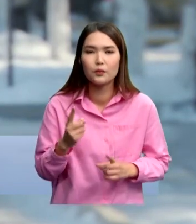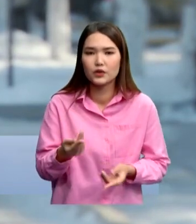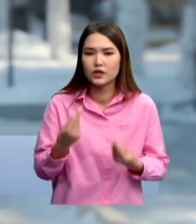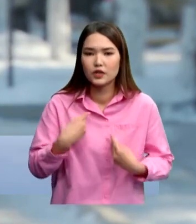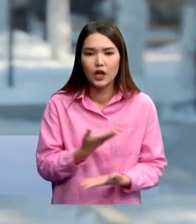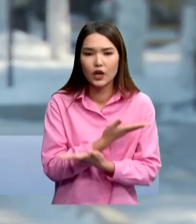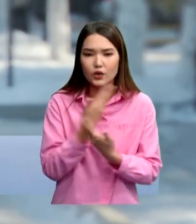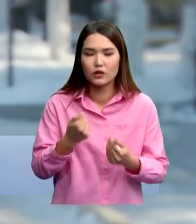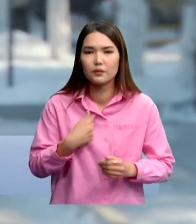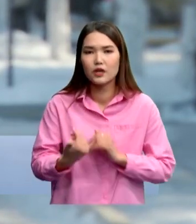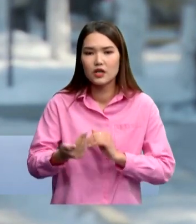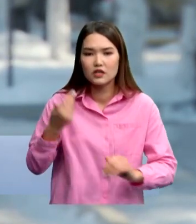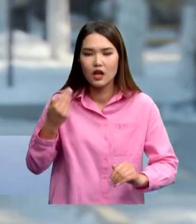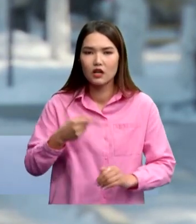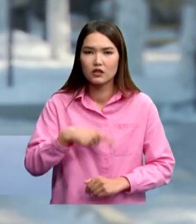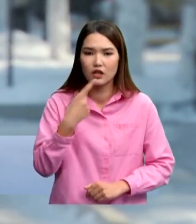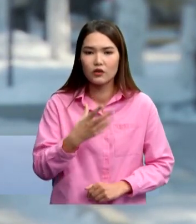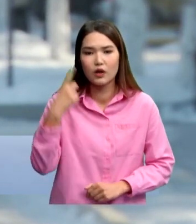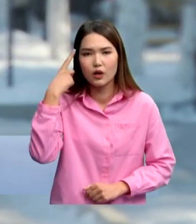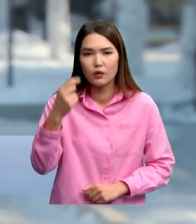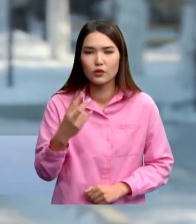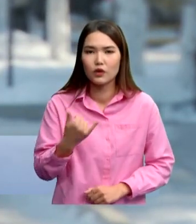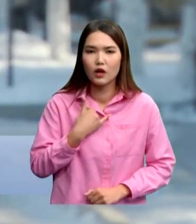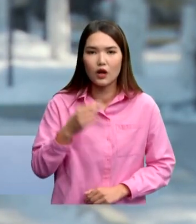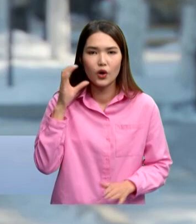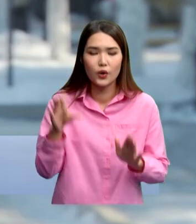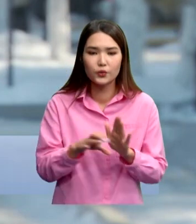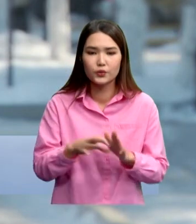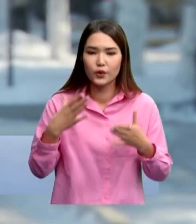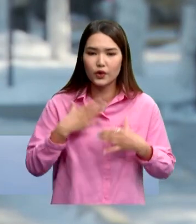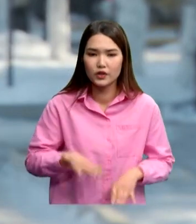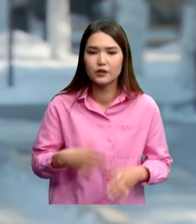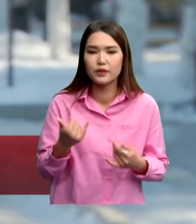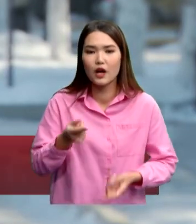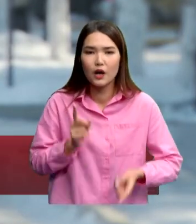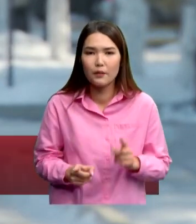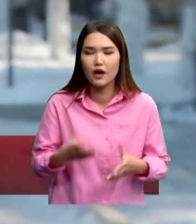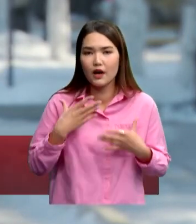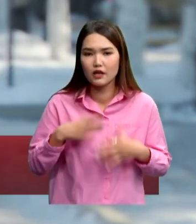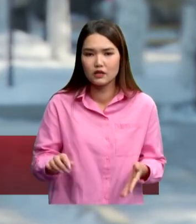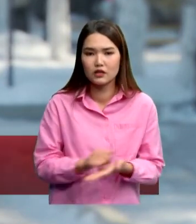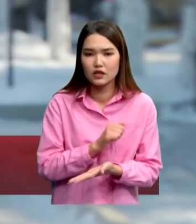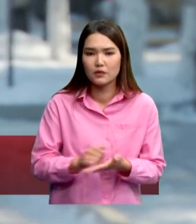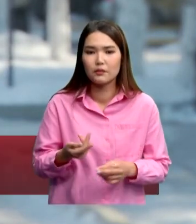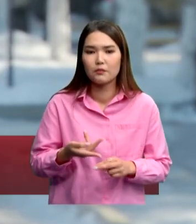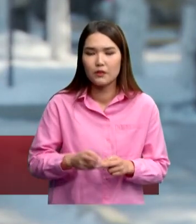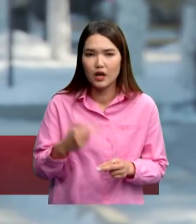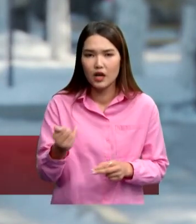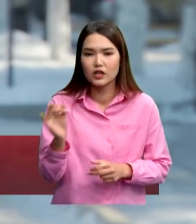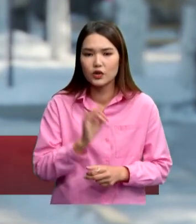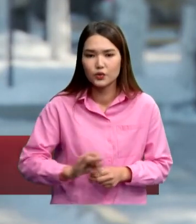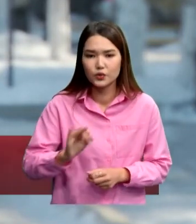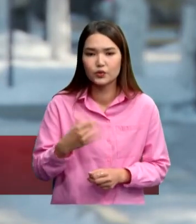не дают мы его заранее предупреждали он нас не слушал говорят они но такого предупреждения не было теперь моя кредитная история